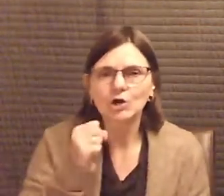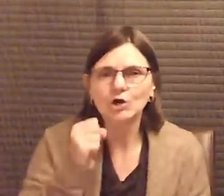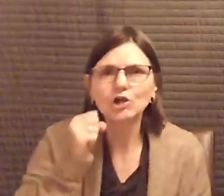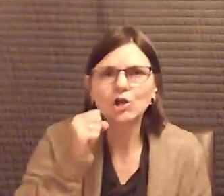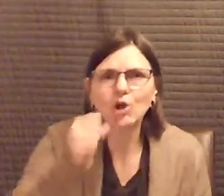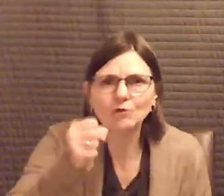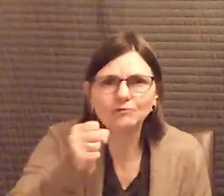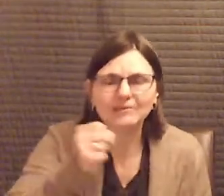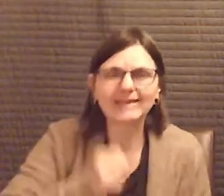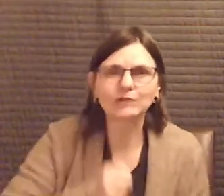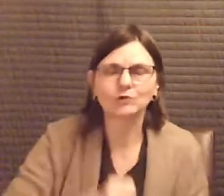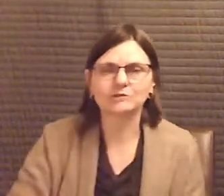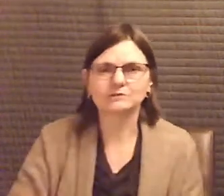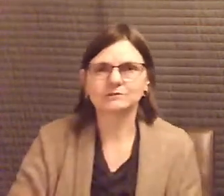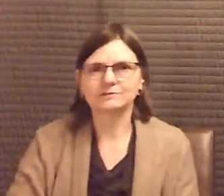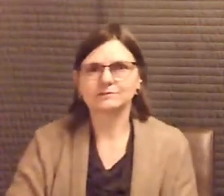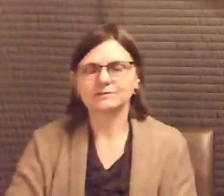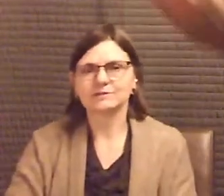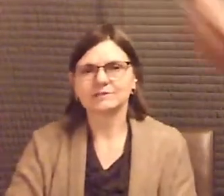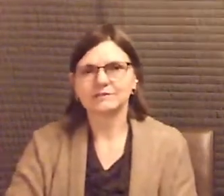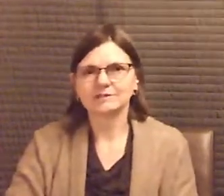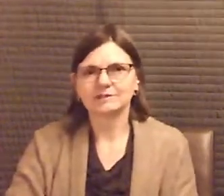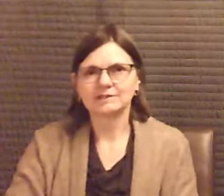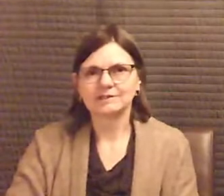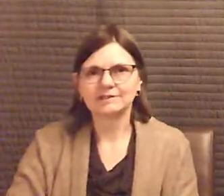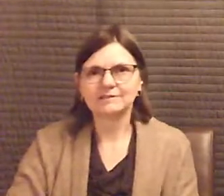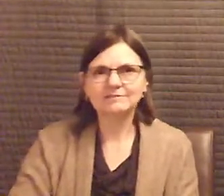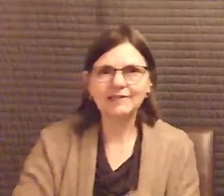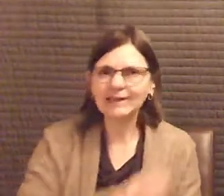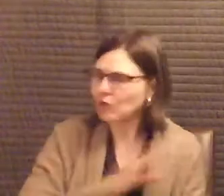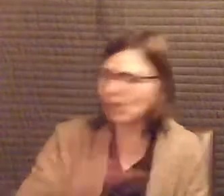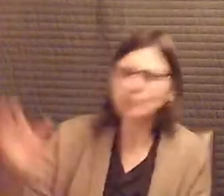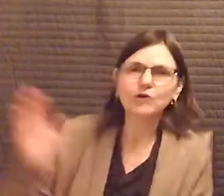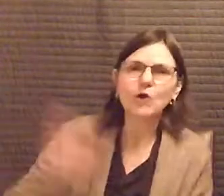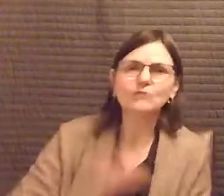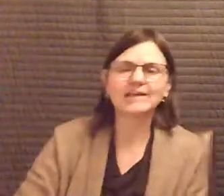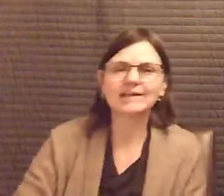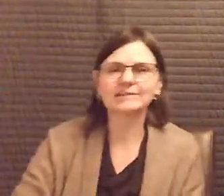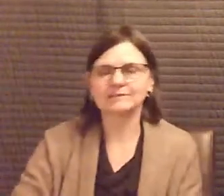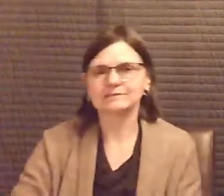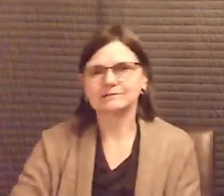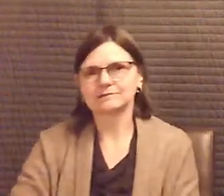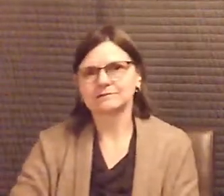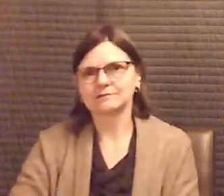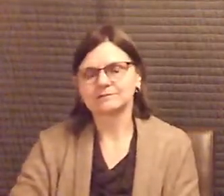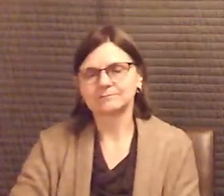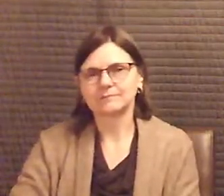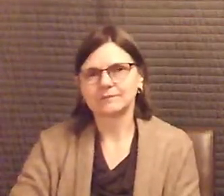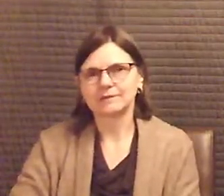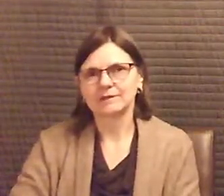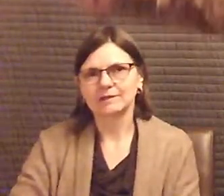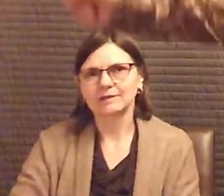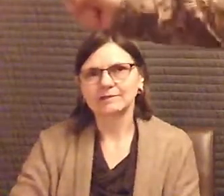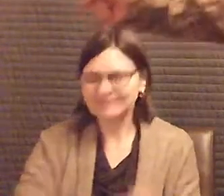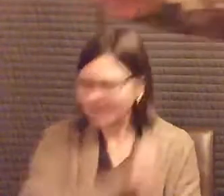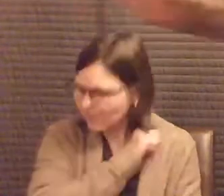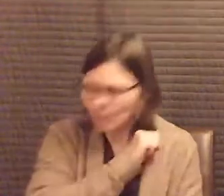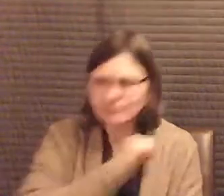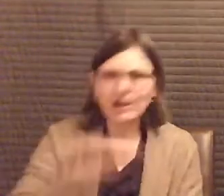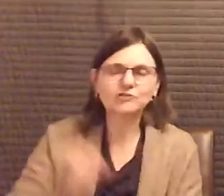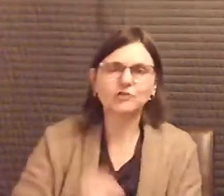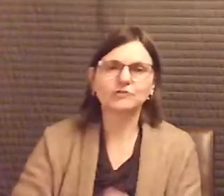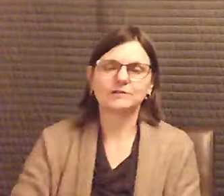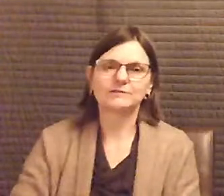in de hoor hallo verdedigen a case of ik mijn tien tegenover koffie 90s als in